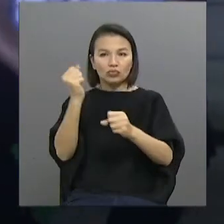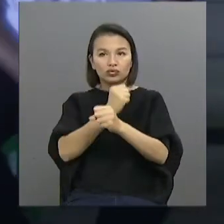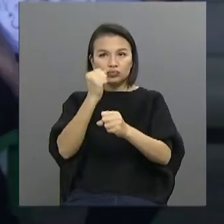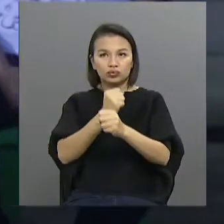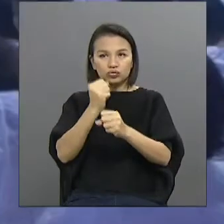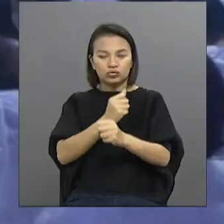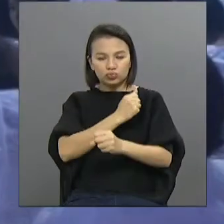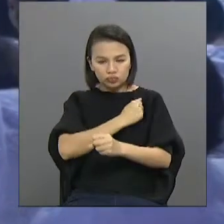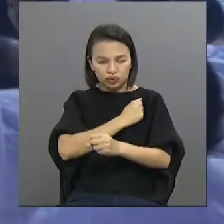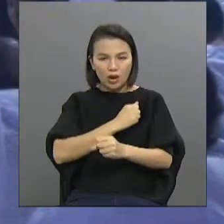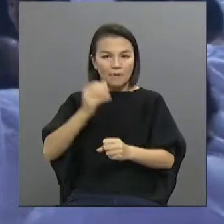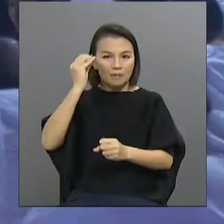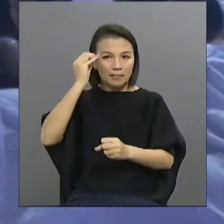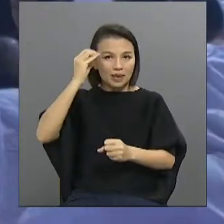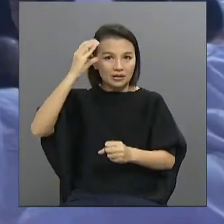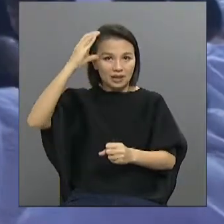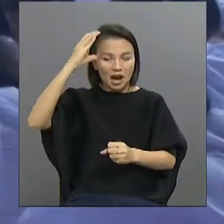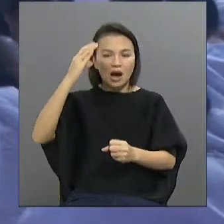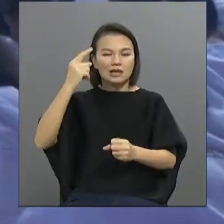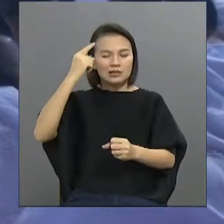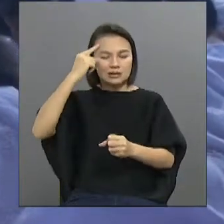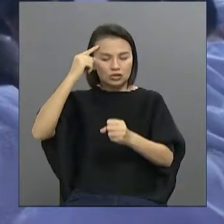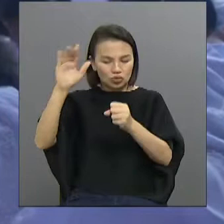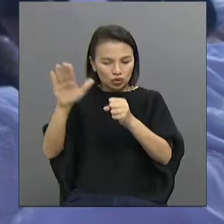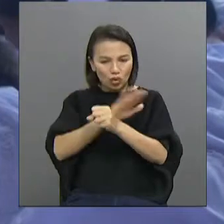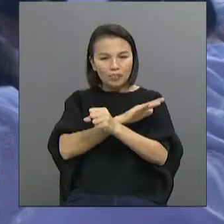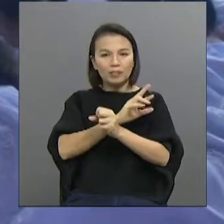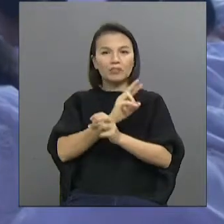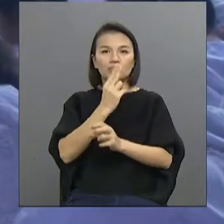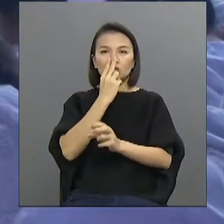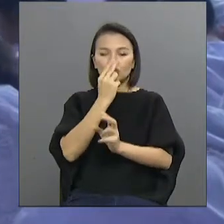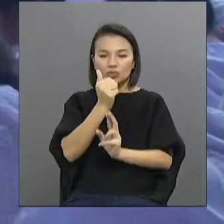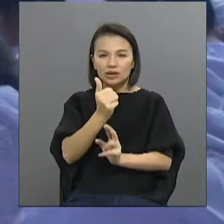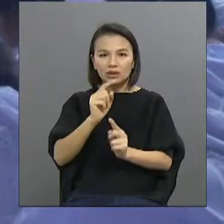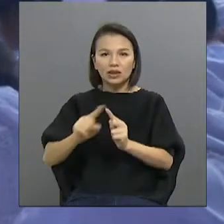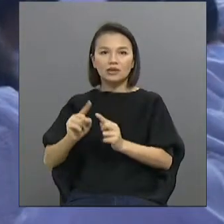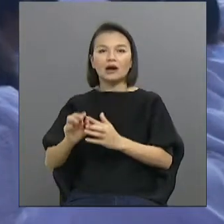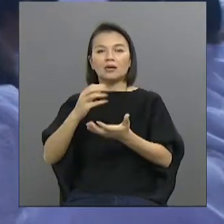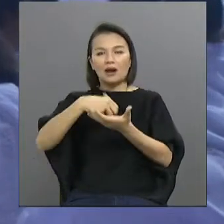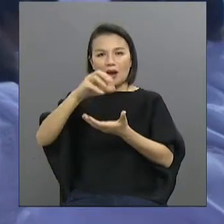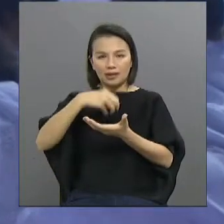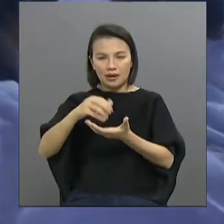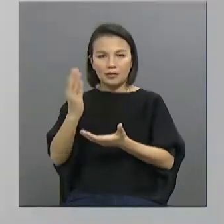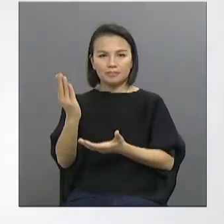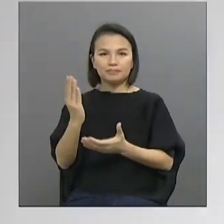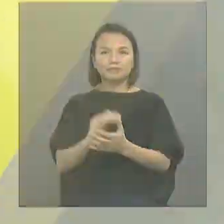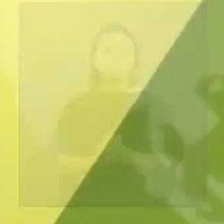ติปัญญาและความรอบคอบสามเณรแชนแนลรายงาน